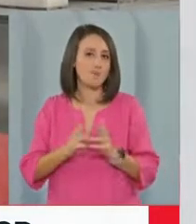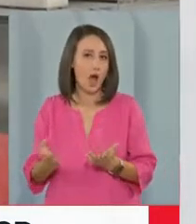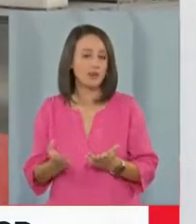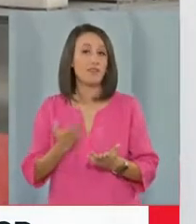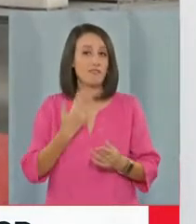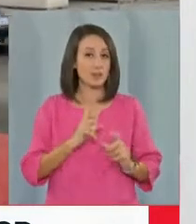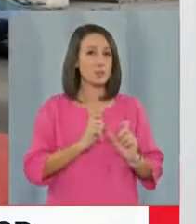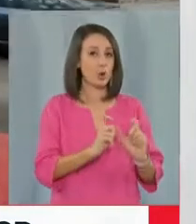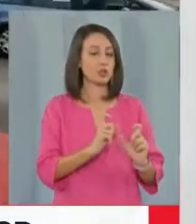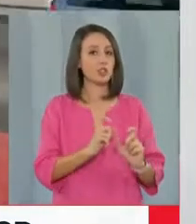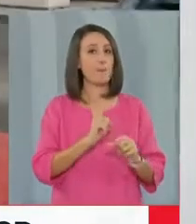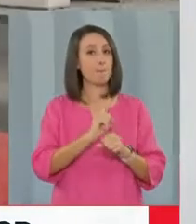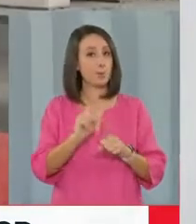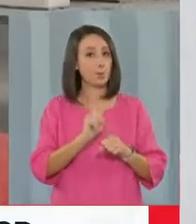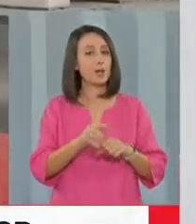protejăm